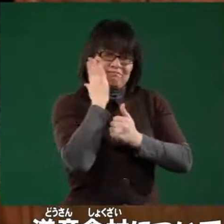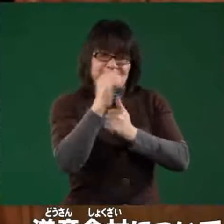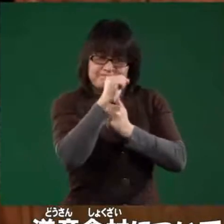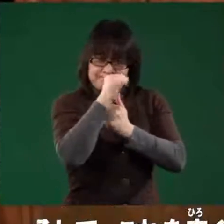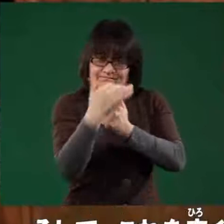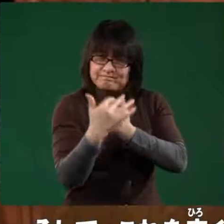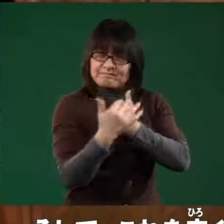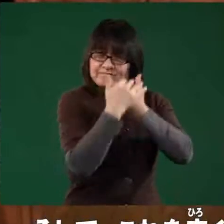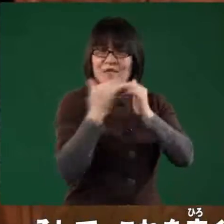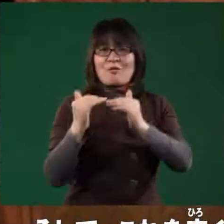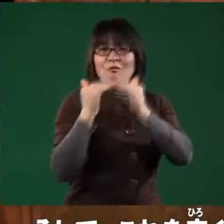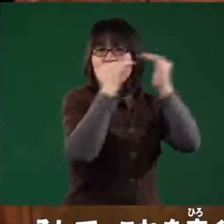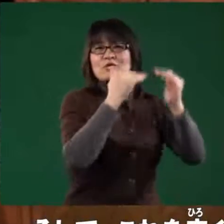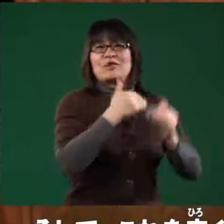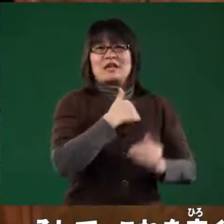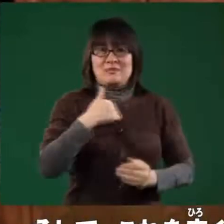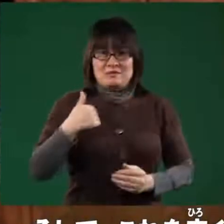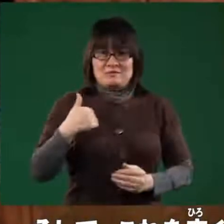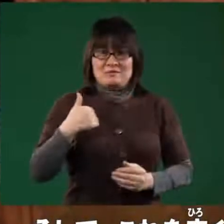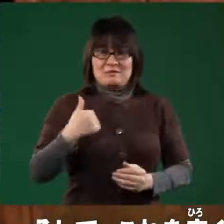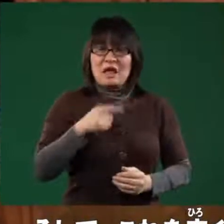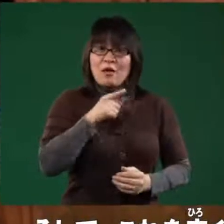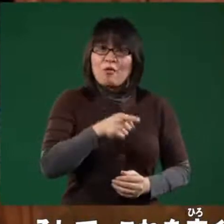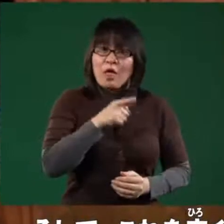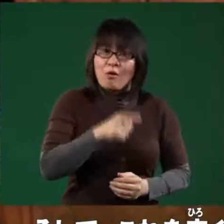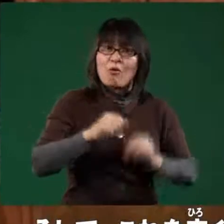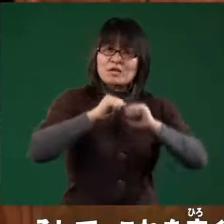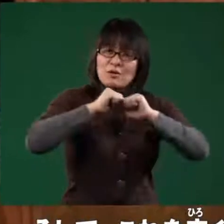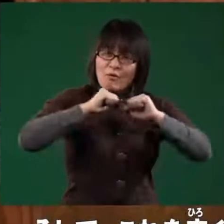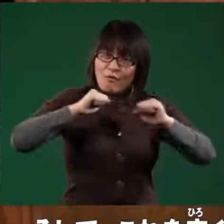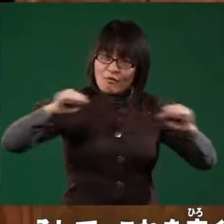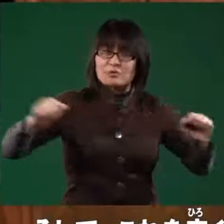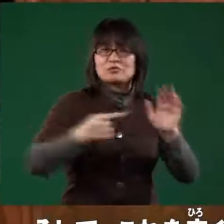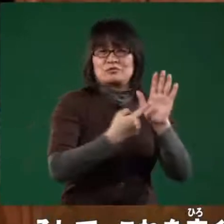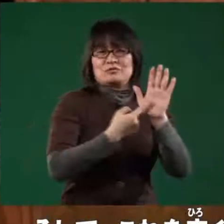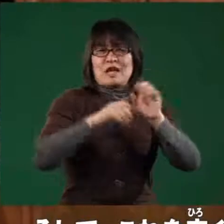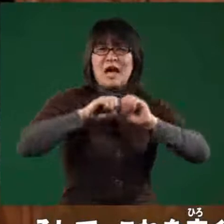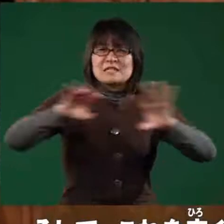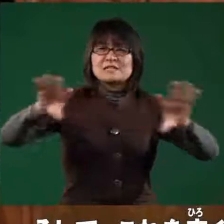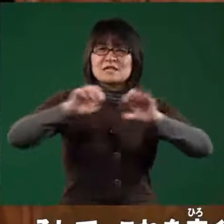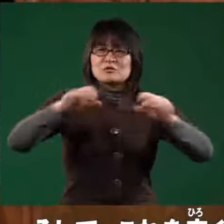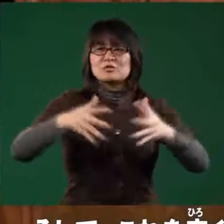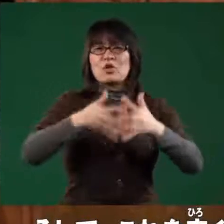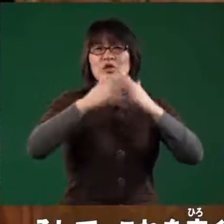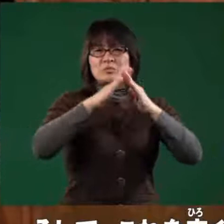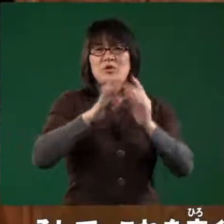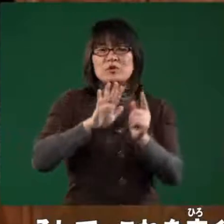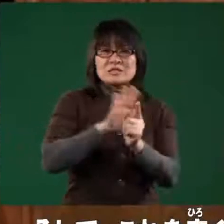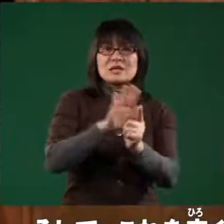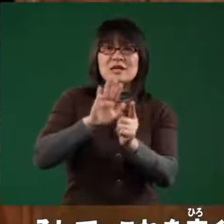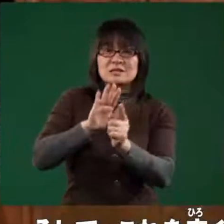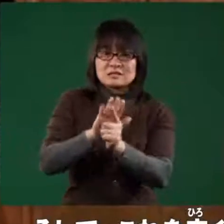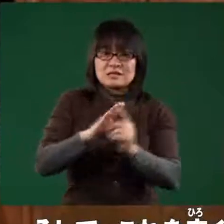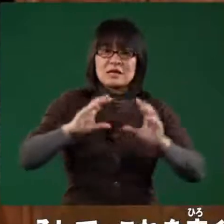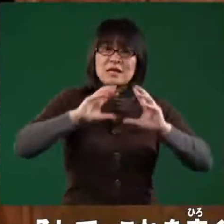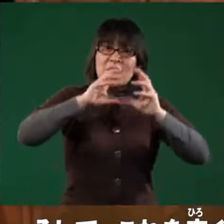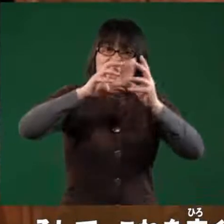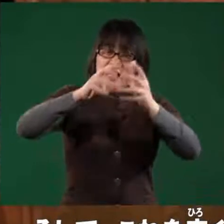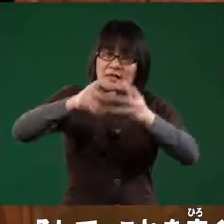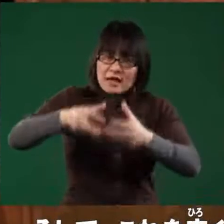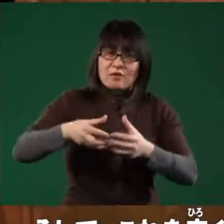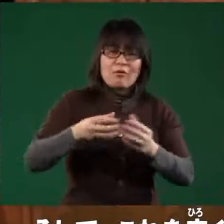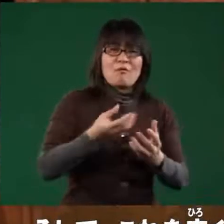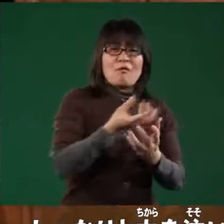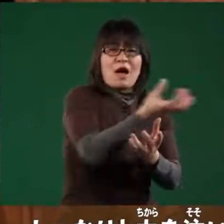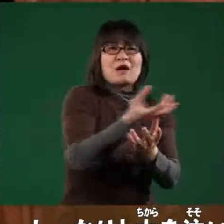。そして、これを広く発信する取り組みを支援し、海外への販路拡